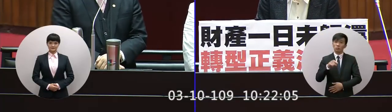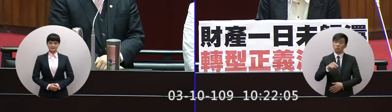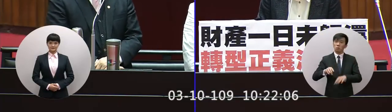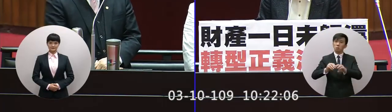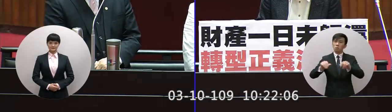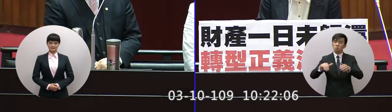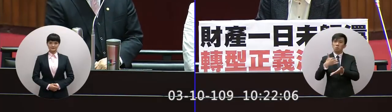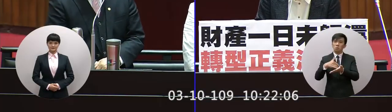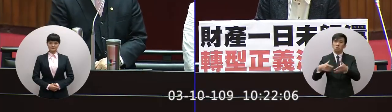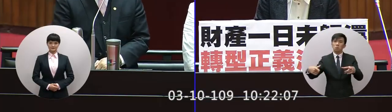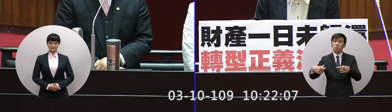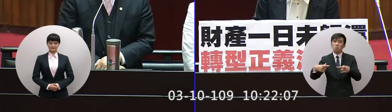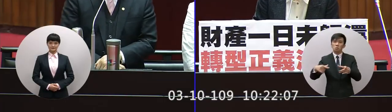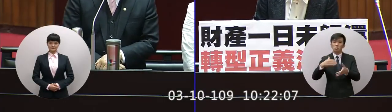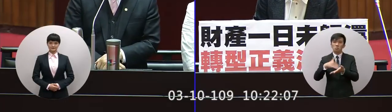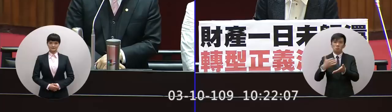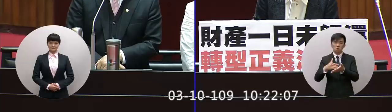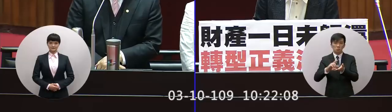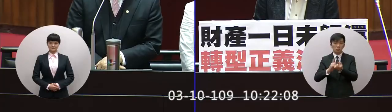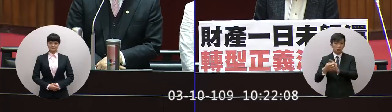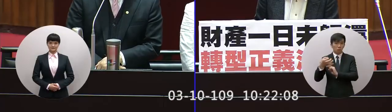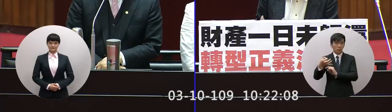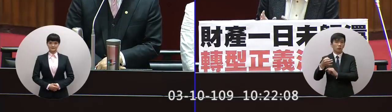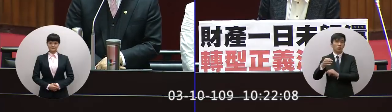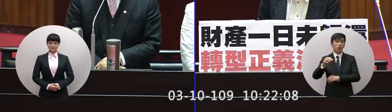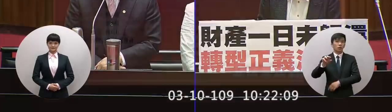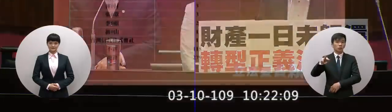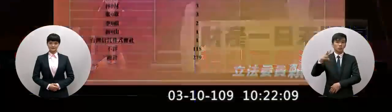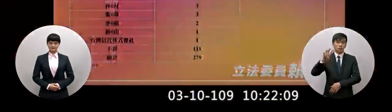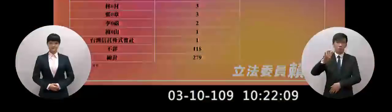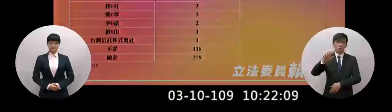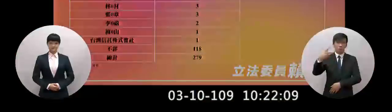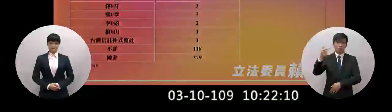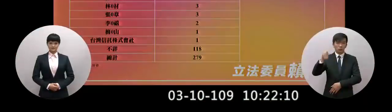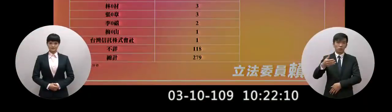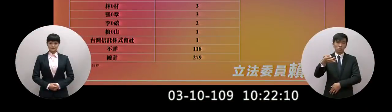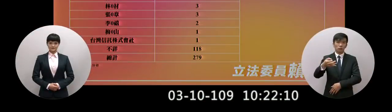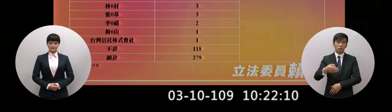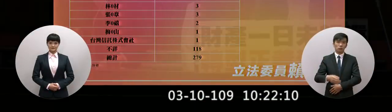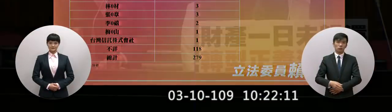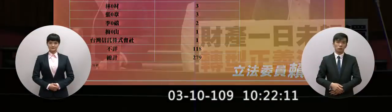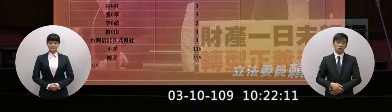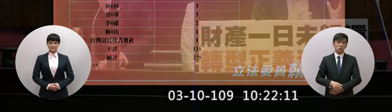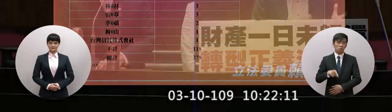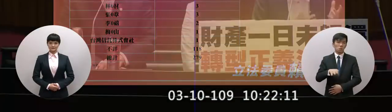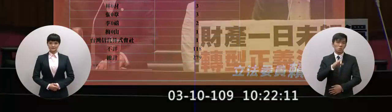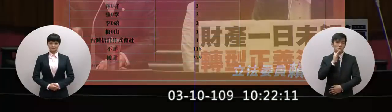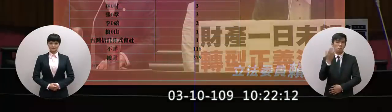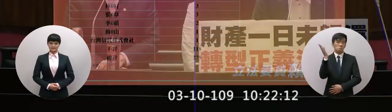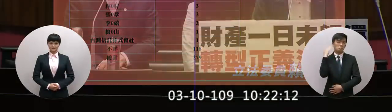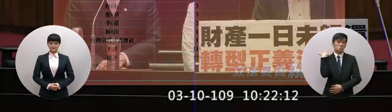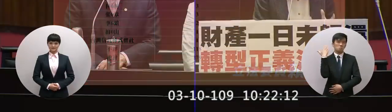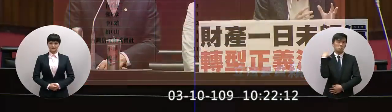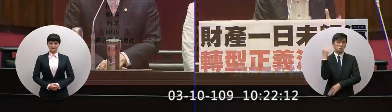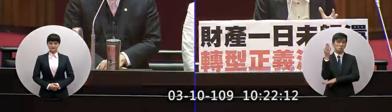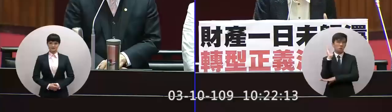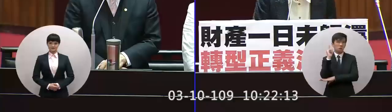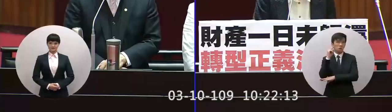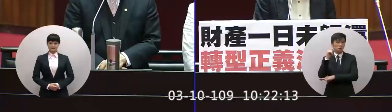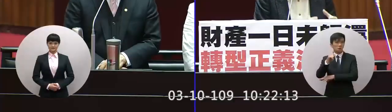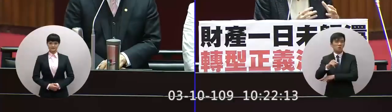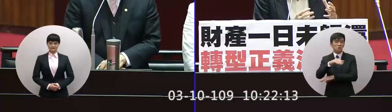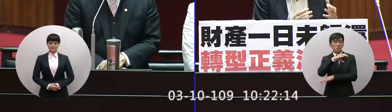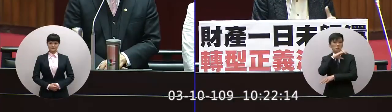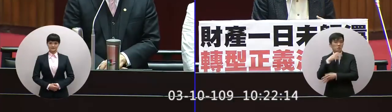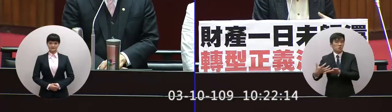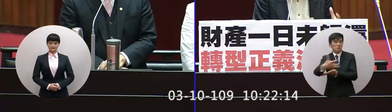地总值是高达347亿元。那这些我们可以说是当年戒严时期的不义之财，它并未随